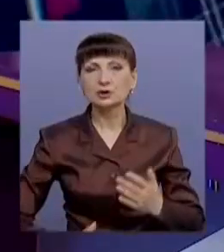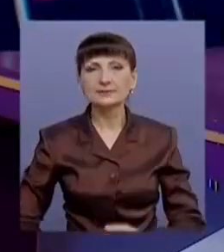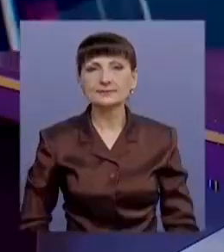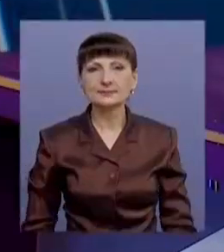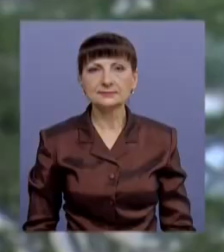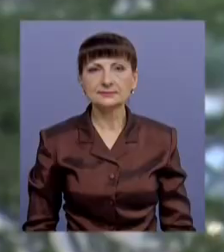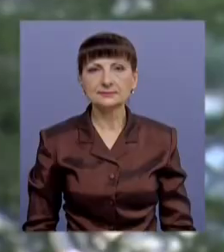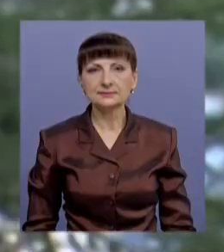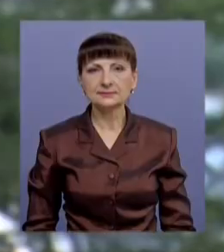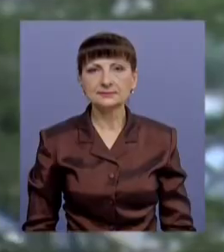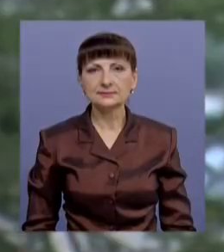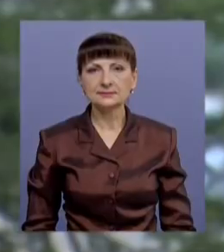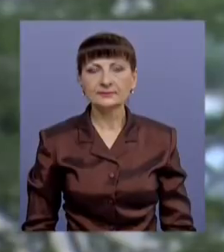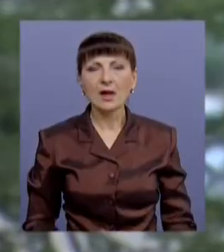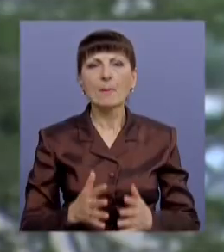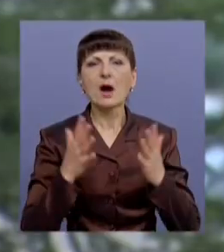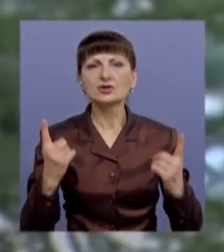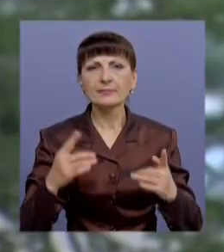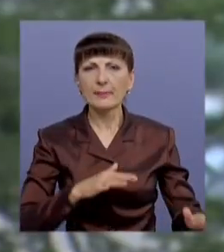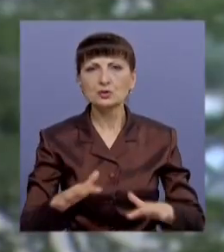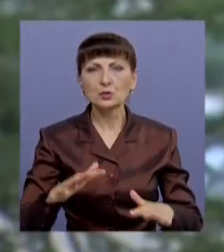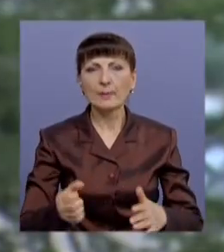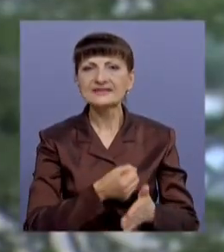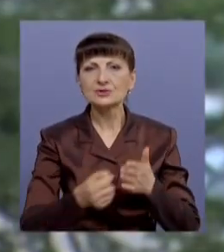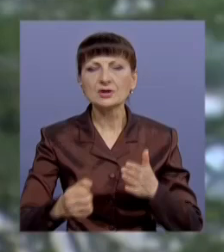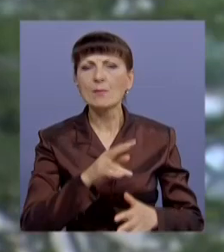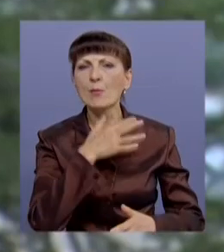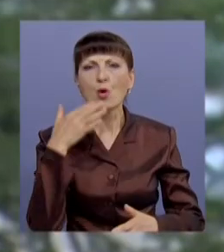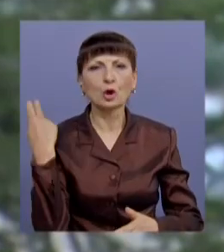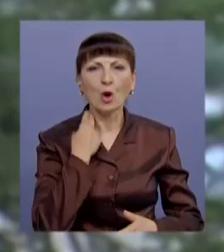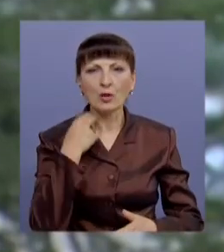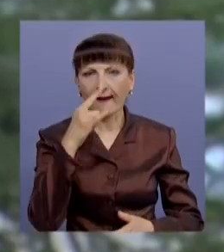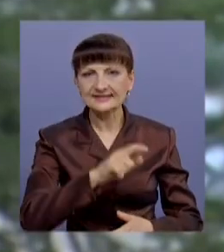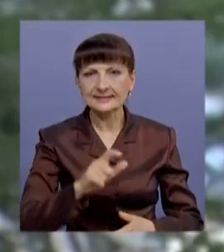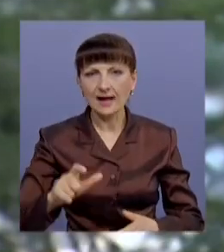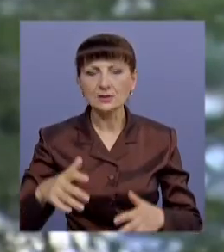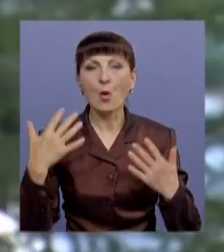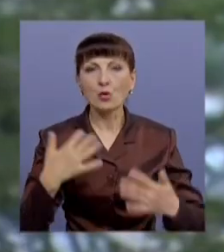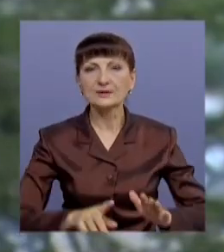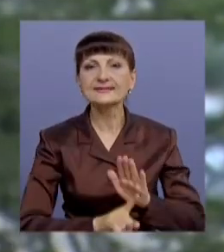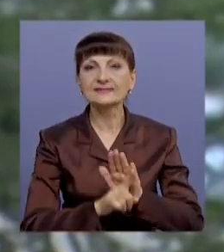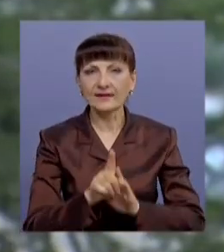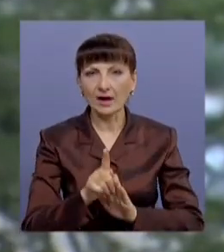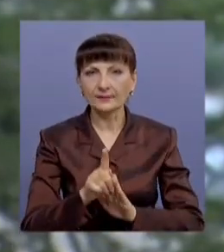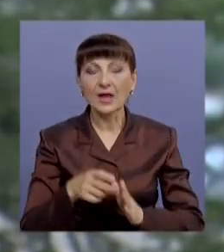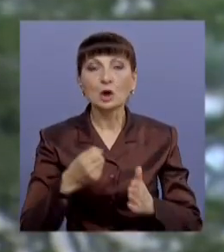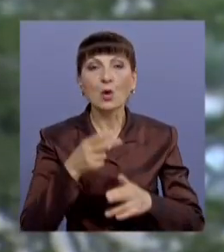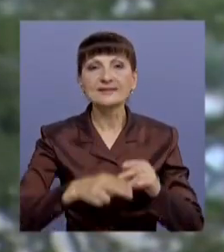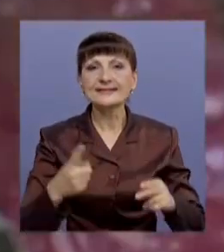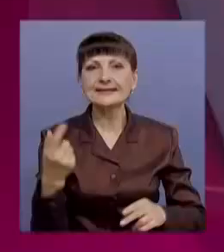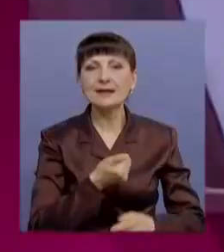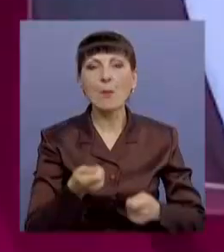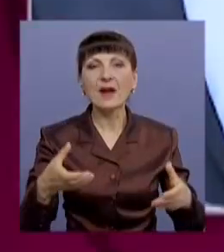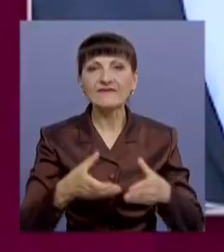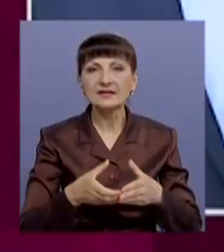Такчурин. Масштабная процедура по списанию миллионных долгов казахстанцев уже стартовала. До конца недели